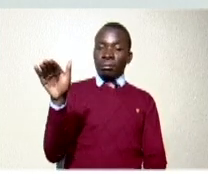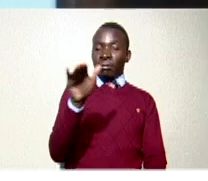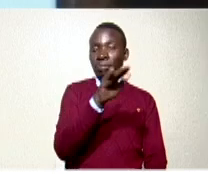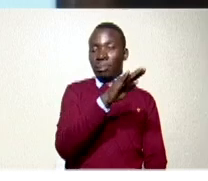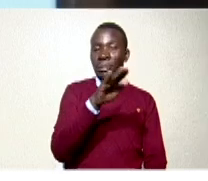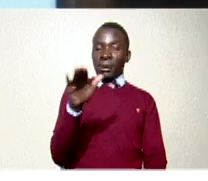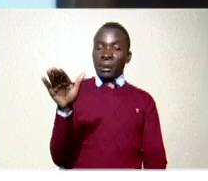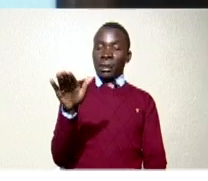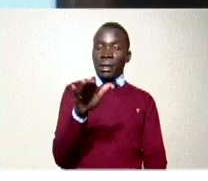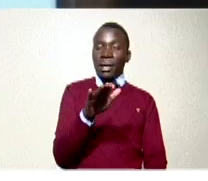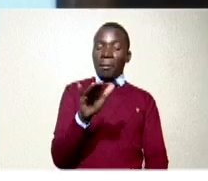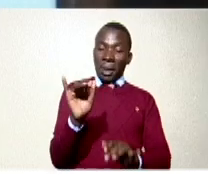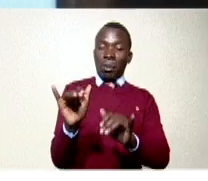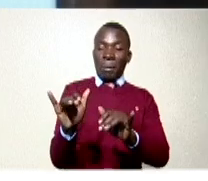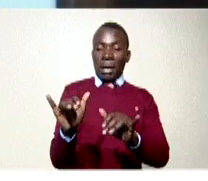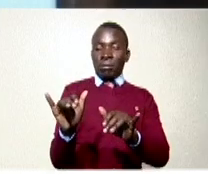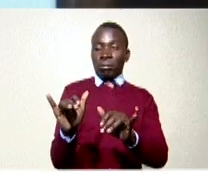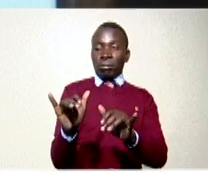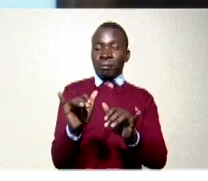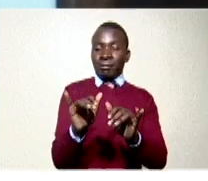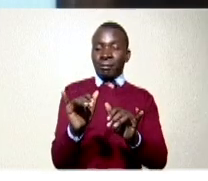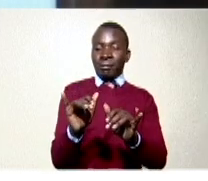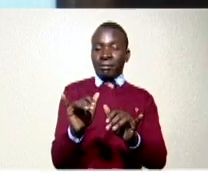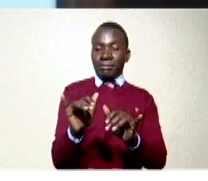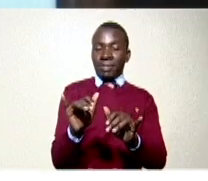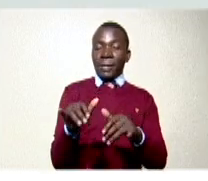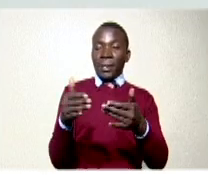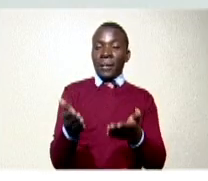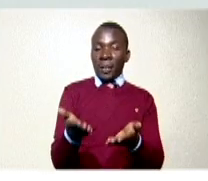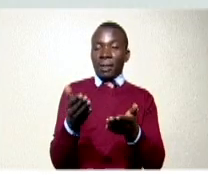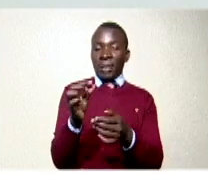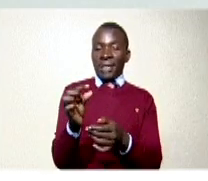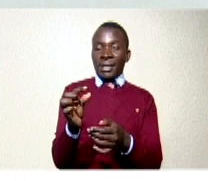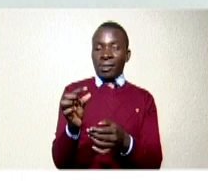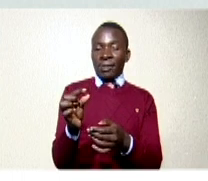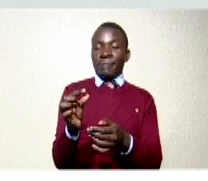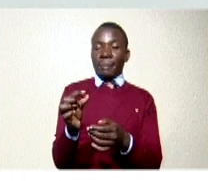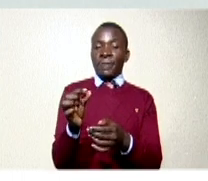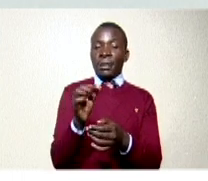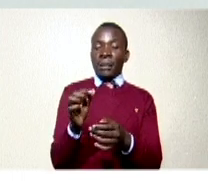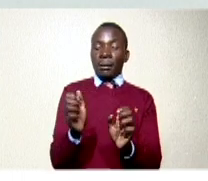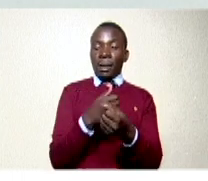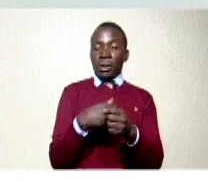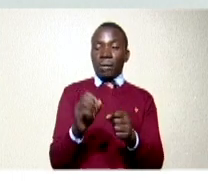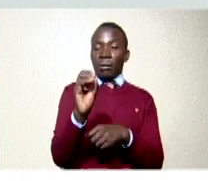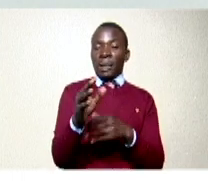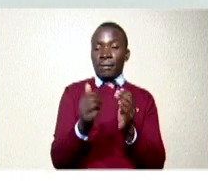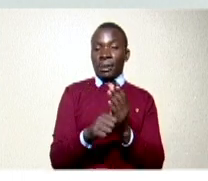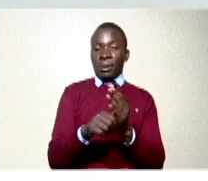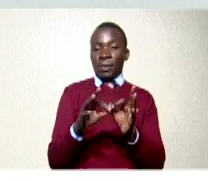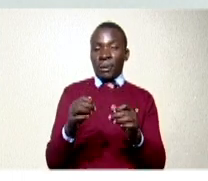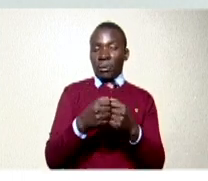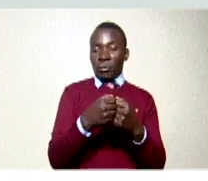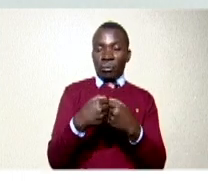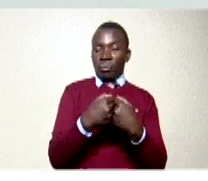stop dugo sinzi uko nagiye. Bikagumaho byari biri. Yego. So cyangwa se bikazamuka gakeya kadateye ibibazo. Nibyo tuba turwana byo nuko